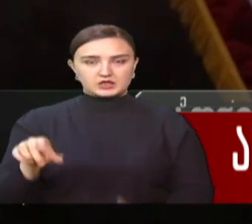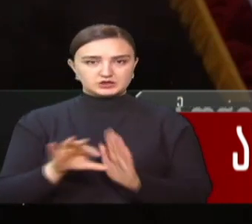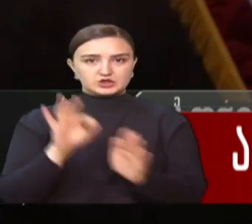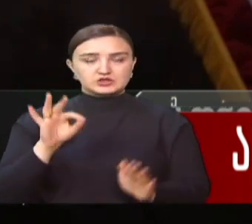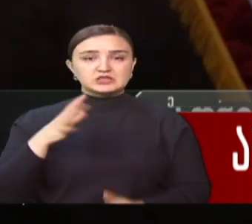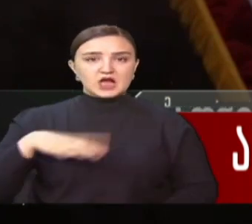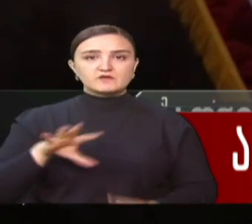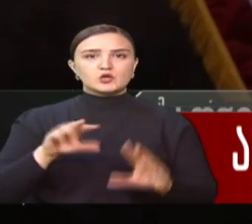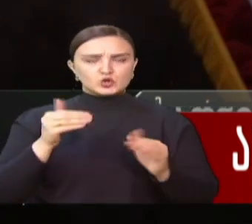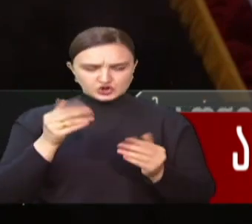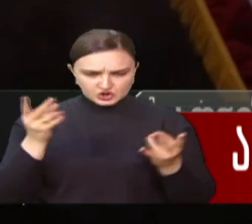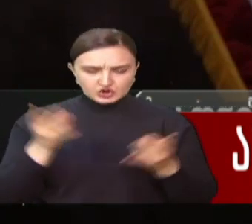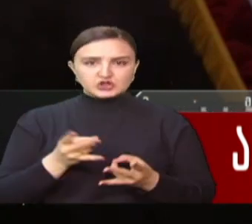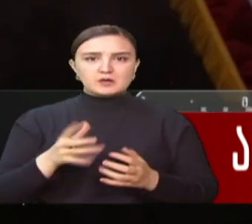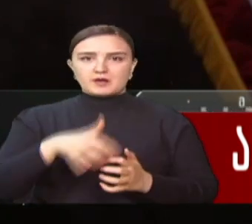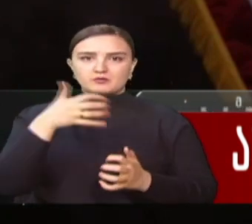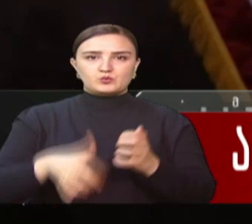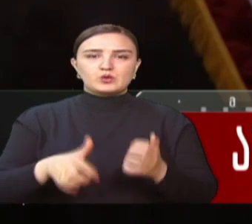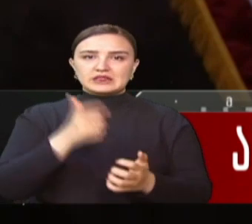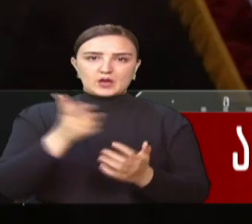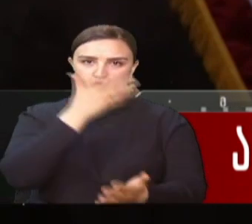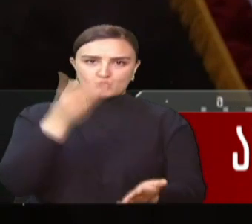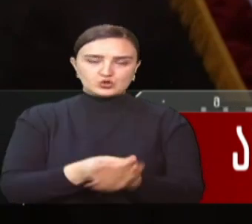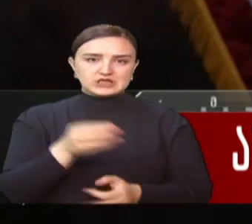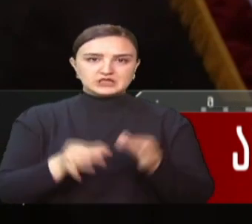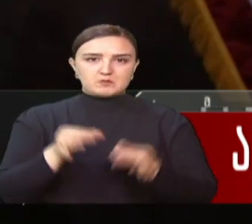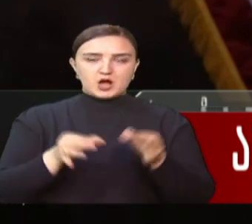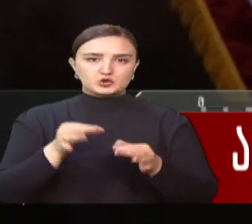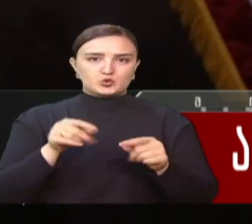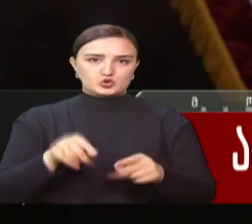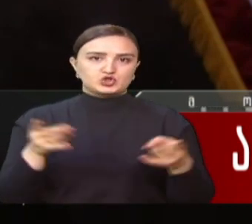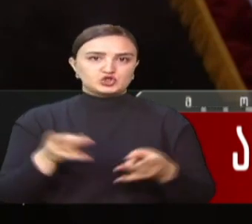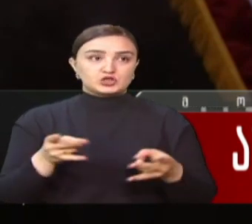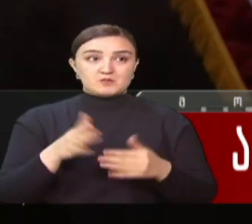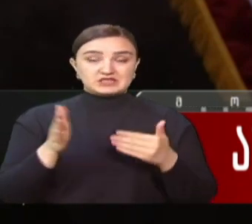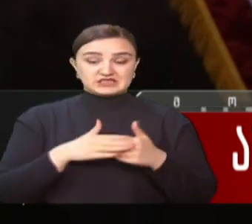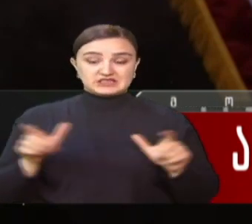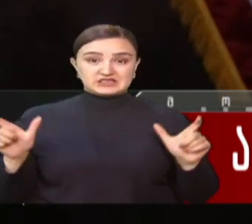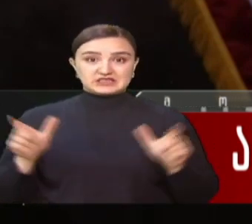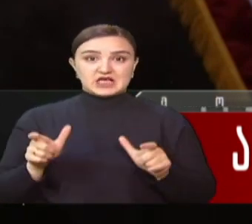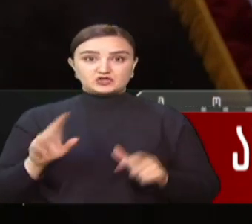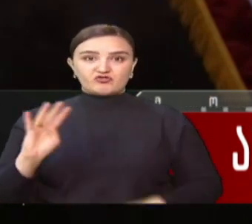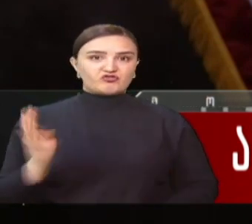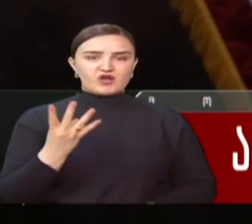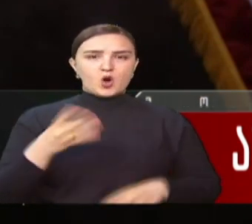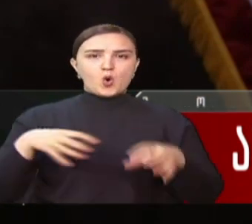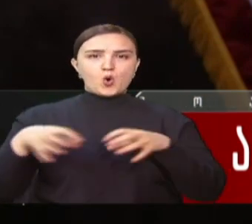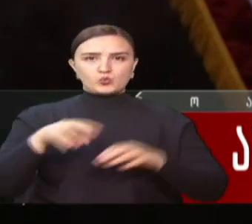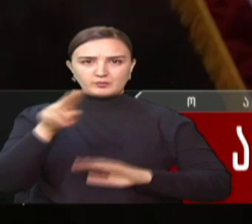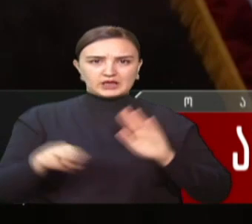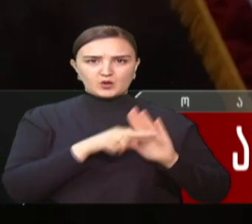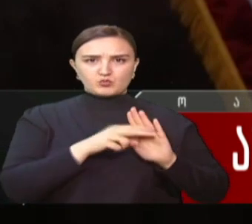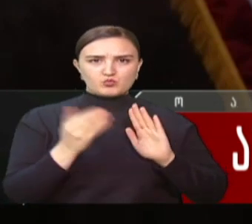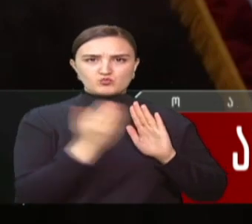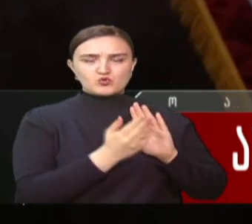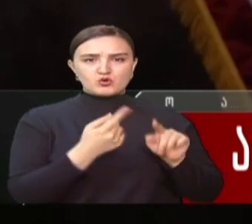ჭირდება ჭეშმარიტად მიუკერძოებელი და დამოუკიდებელი სასამართლო სისტემა. სანქციები, რომელიც გამოცხადდა დღეს 4 კორუმპირებული პირის მიმართ,